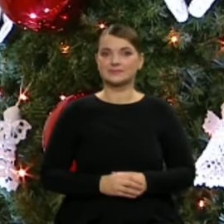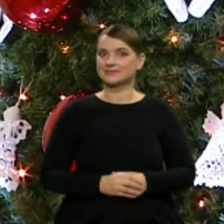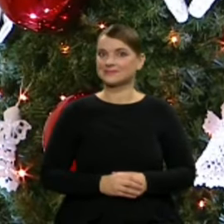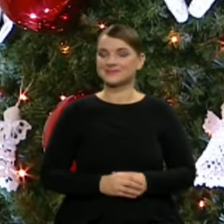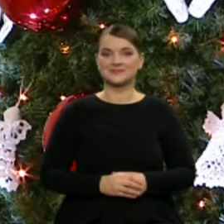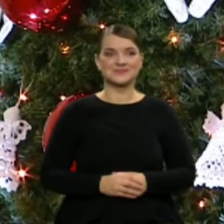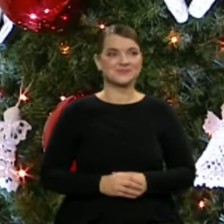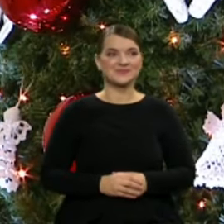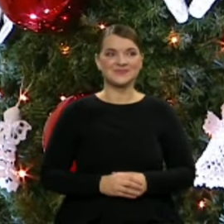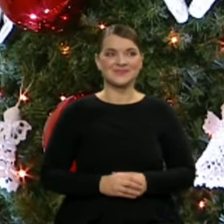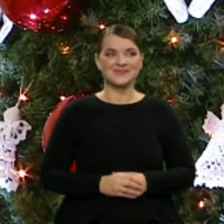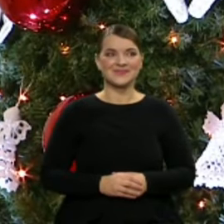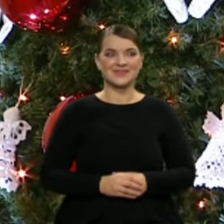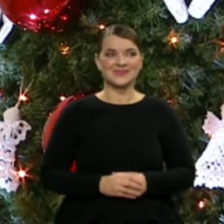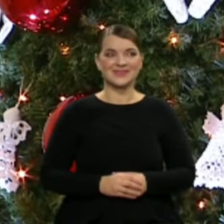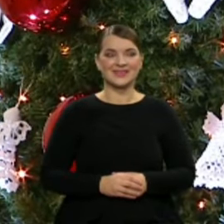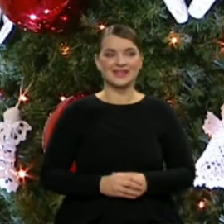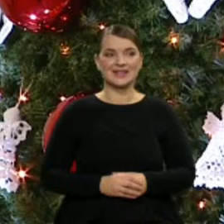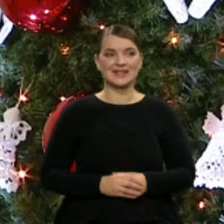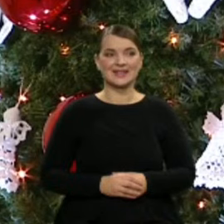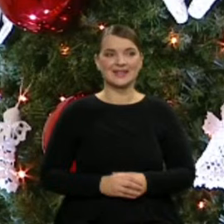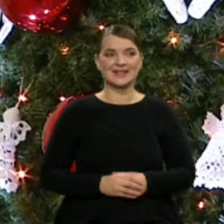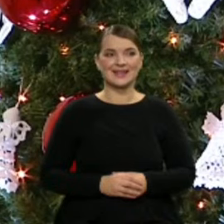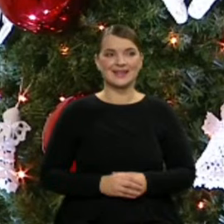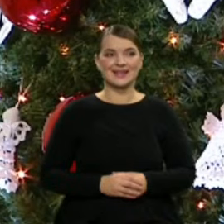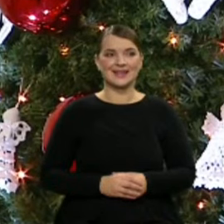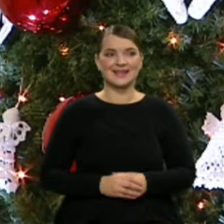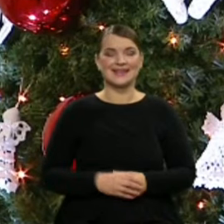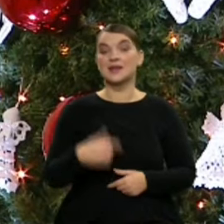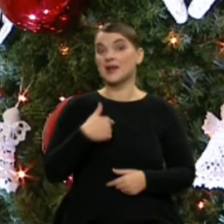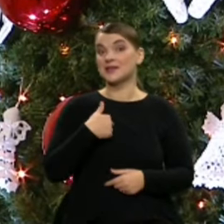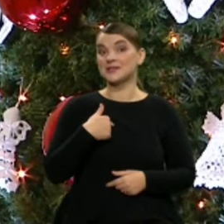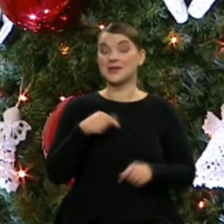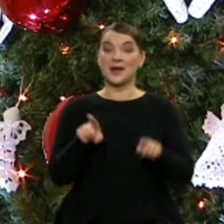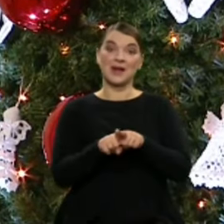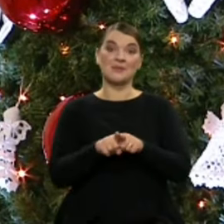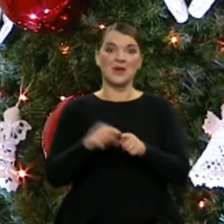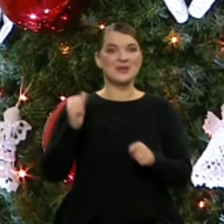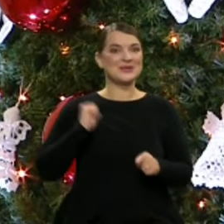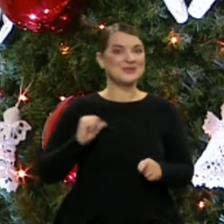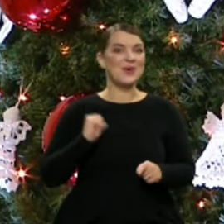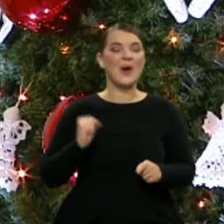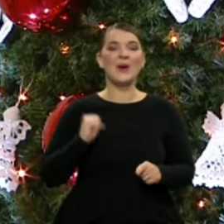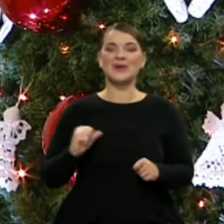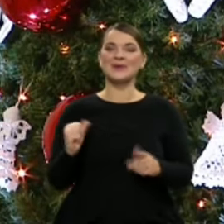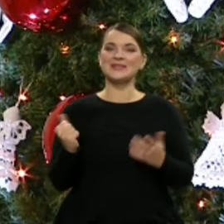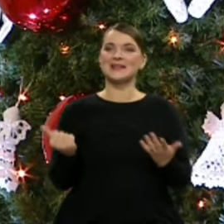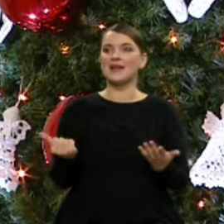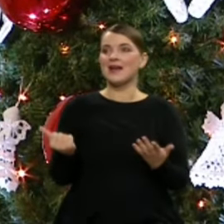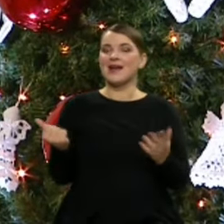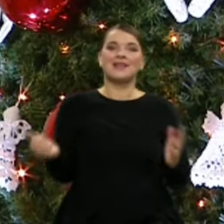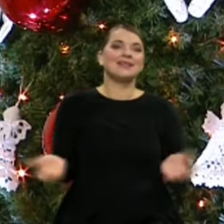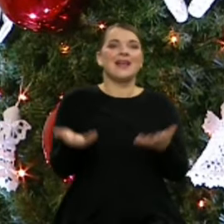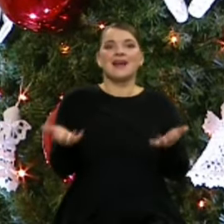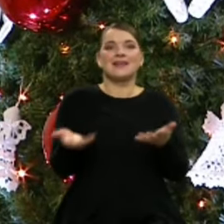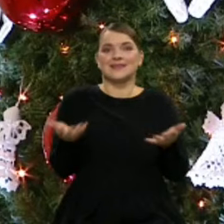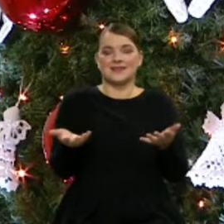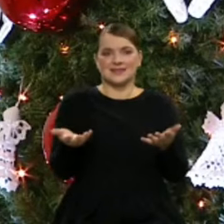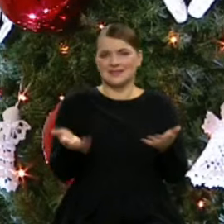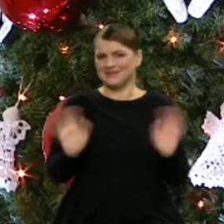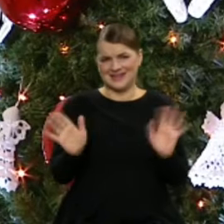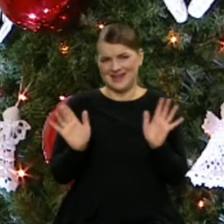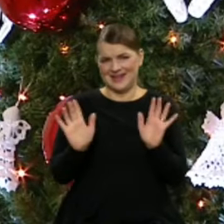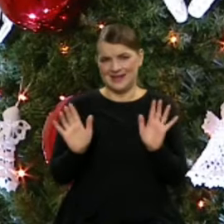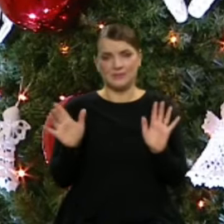Dieve, nesakau, kad aš esu pats lengviausias žmogus gyventi kartu. Man nuolat reikia kažką daryti. Aš